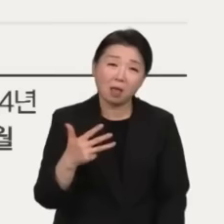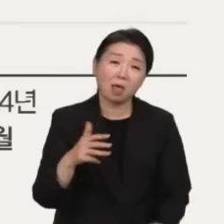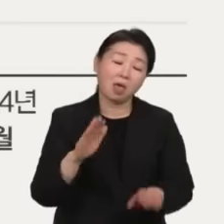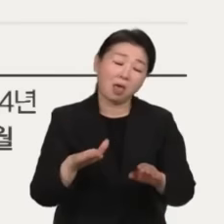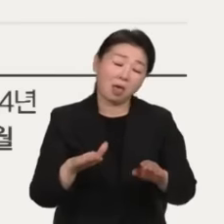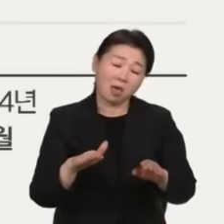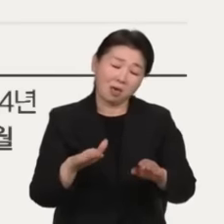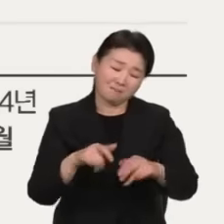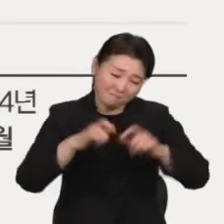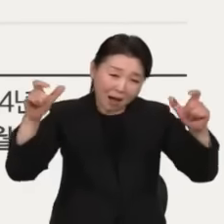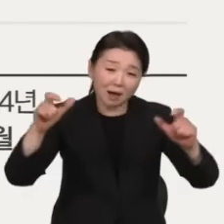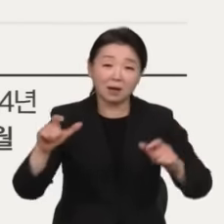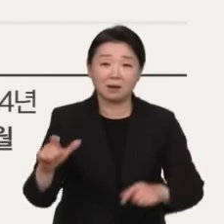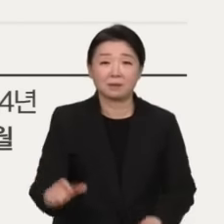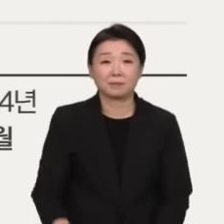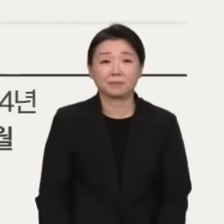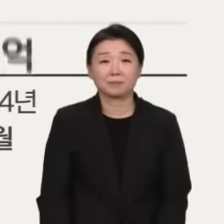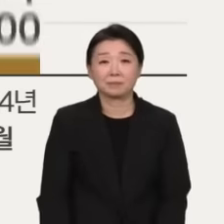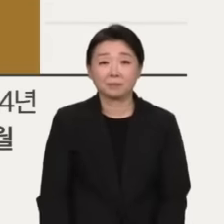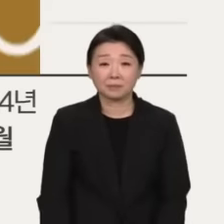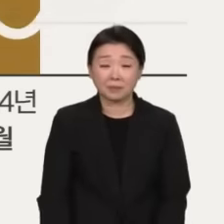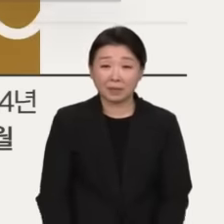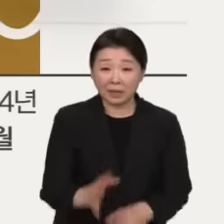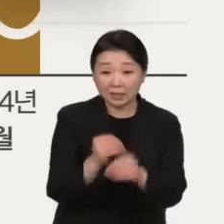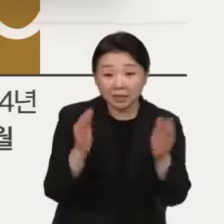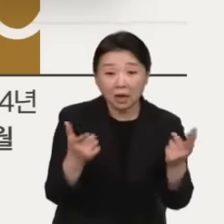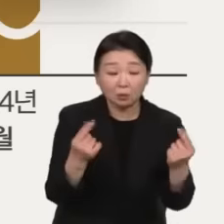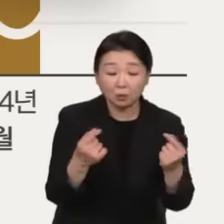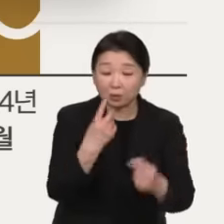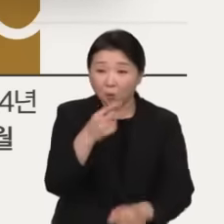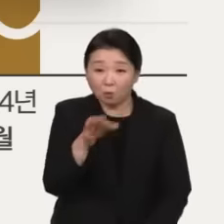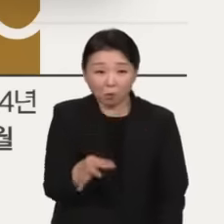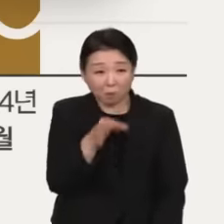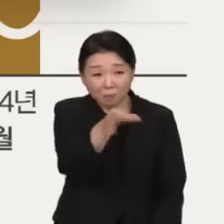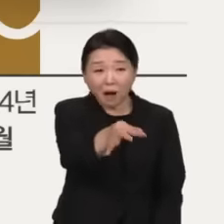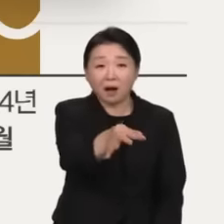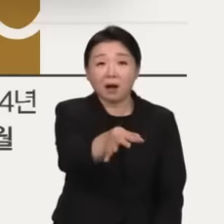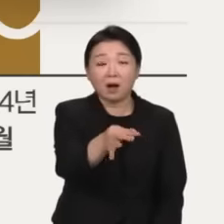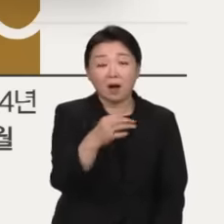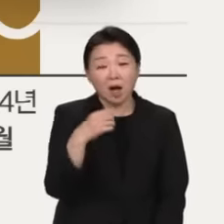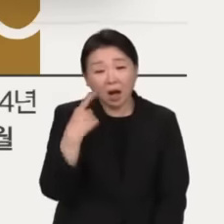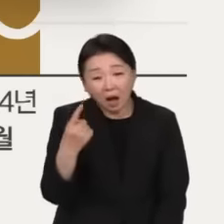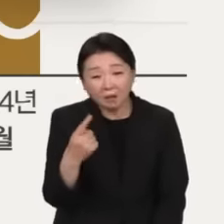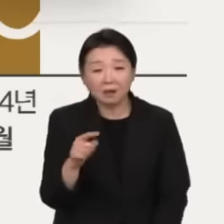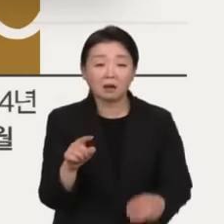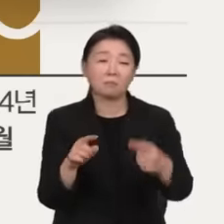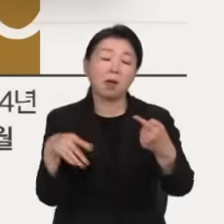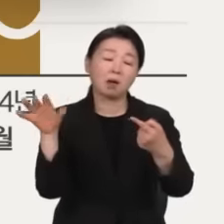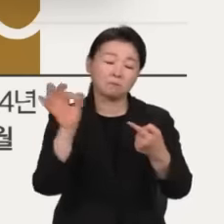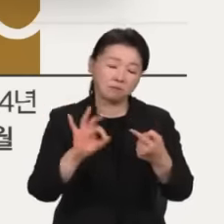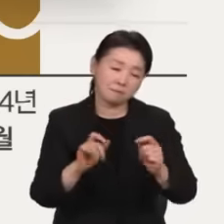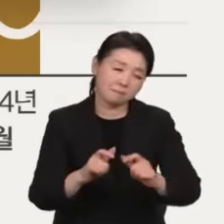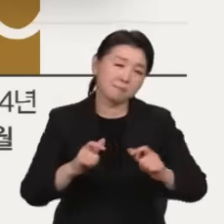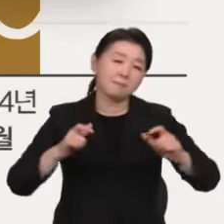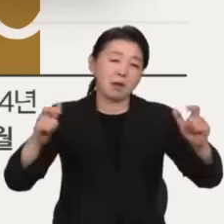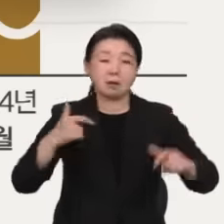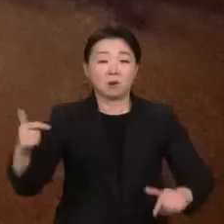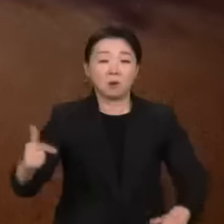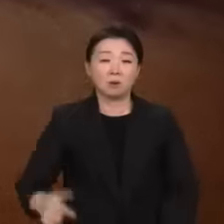급속도로 늘었습니다. 같은 기간 보험금 지급액 역시 월평균 100% 넘게